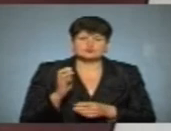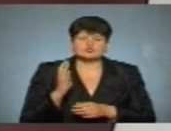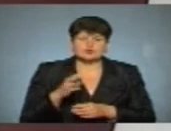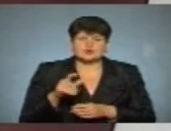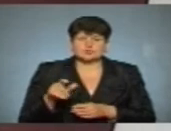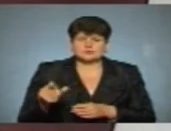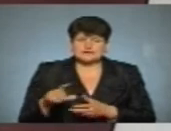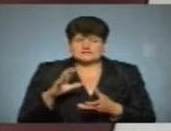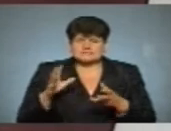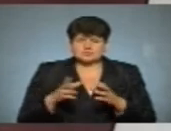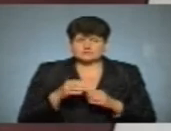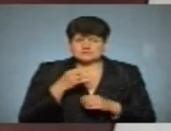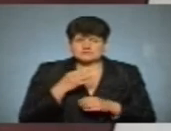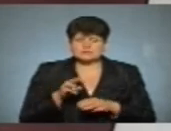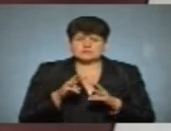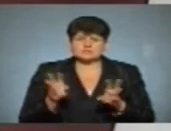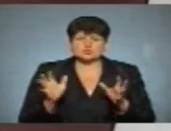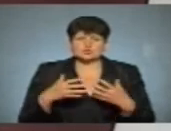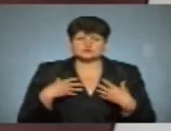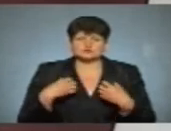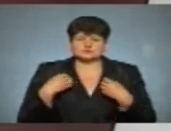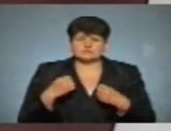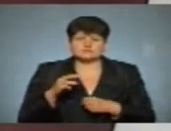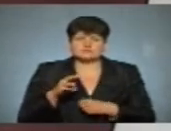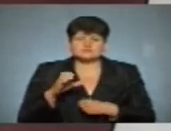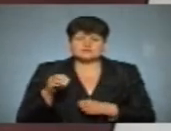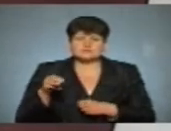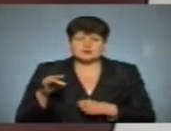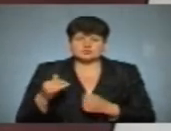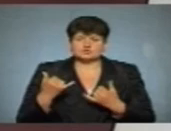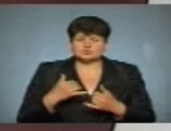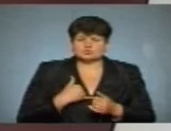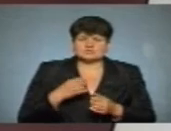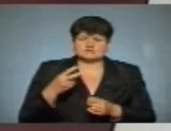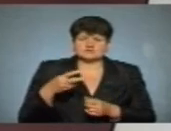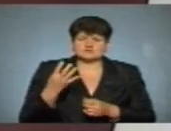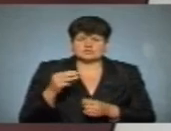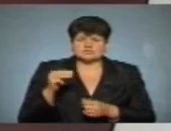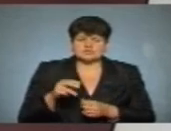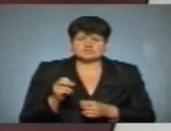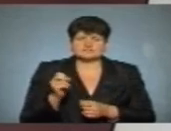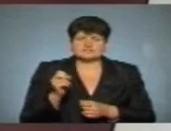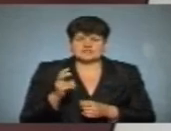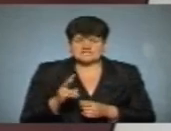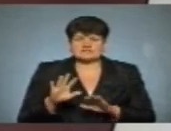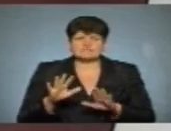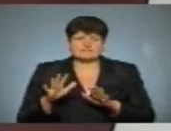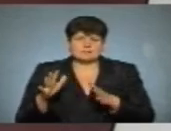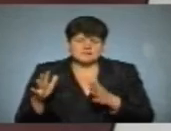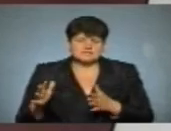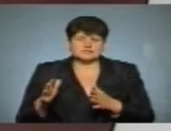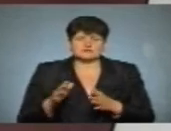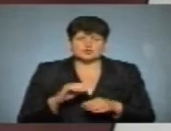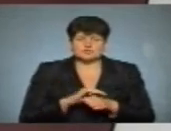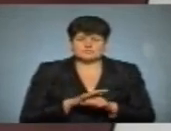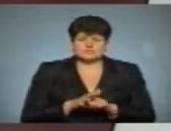людей. Загалом, як повідомив міністр охорони здоров'я Максим Степанов, на сьогодні у нас 24 012 лабораторно підтверджених випадків